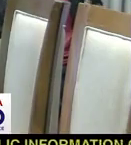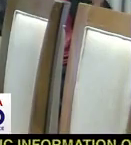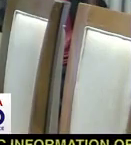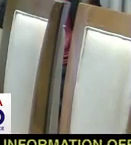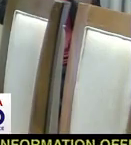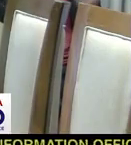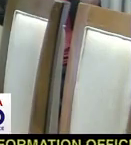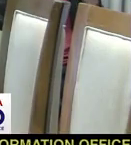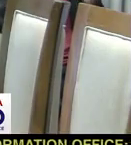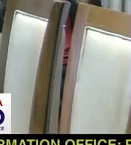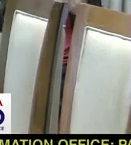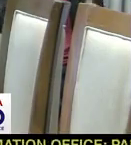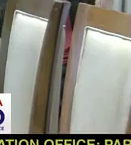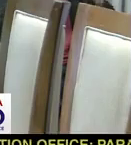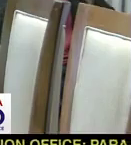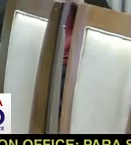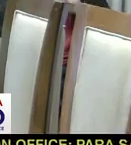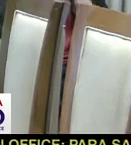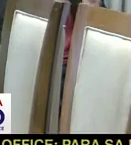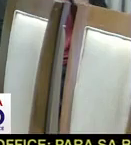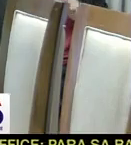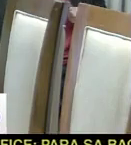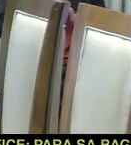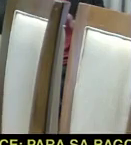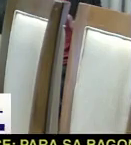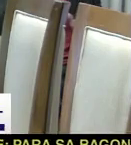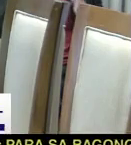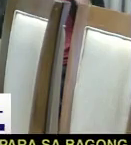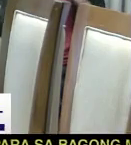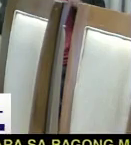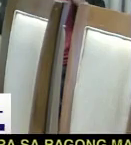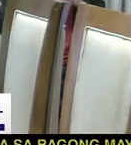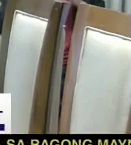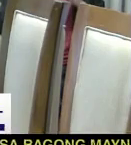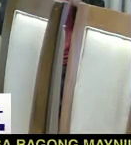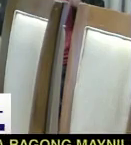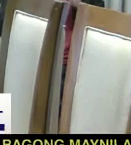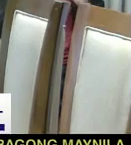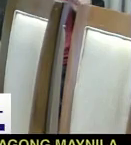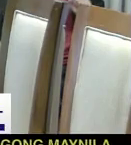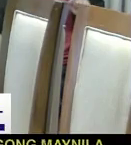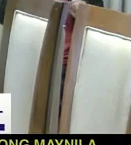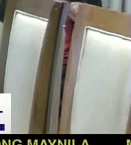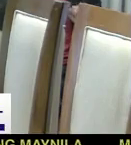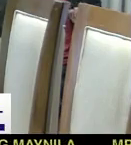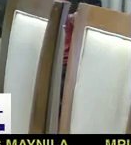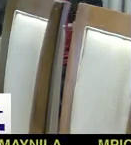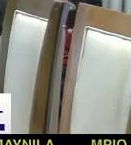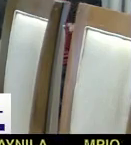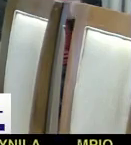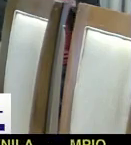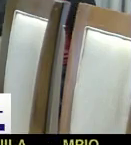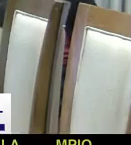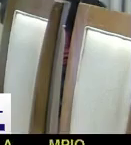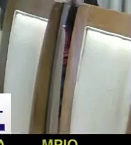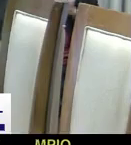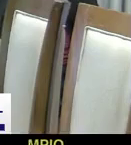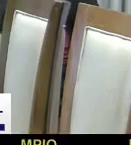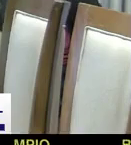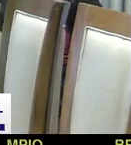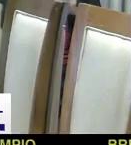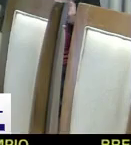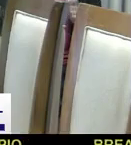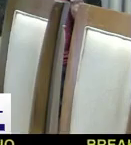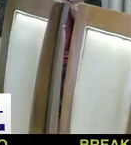simple na actuation o action ng inyong syudad. O, para maramdaman ninyo kayo'y kabilang